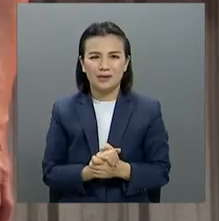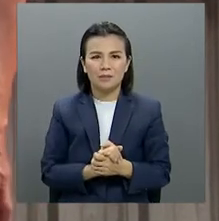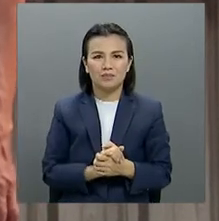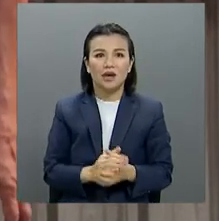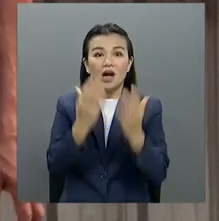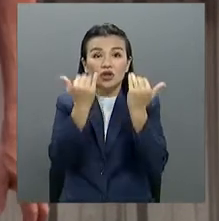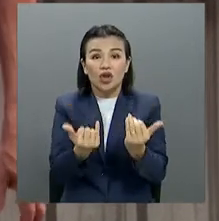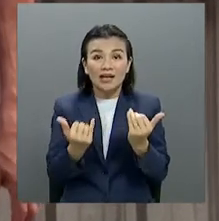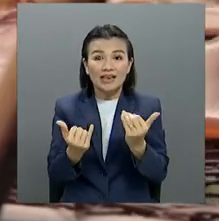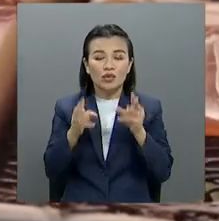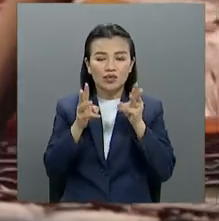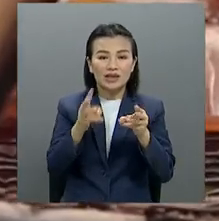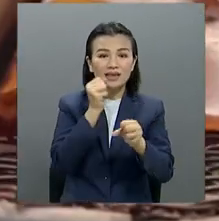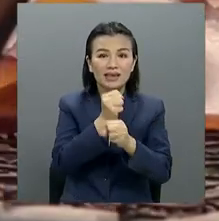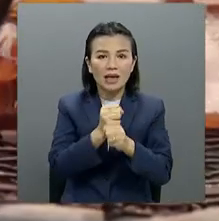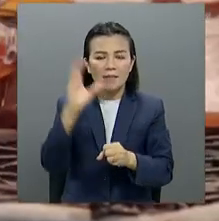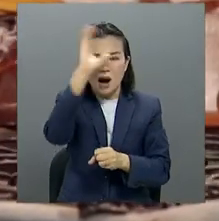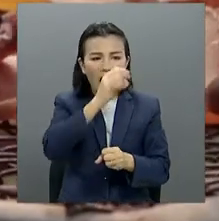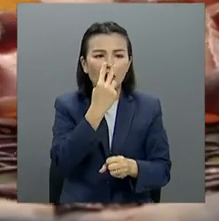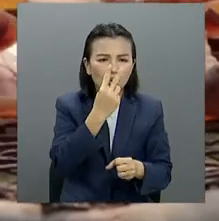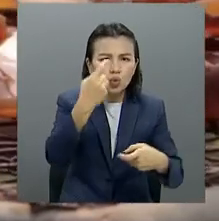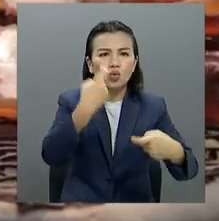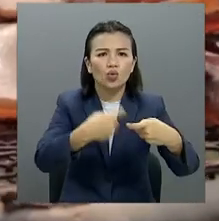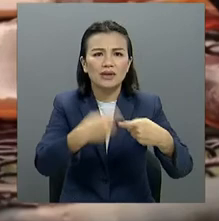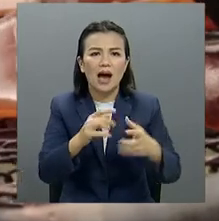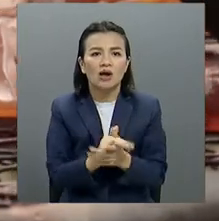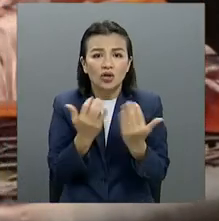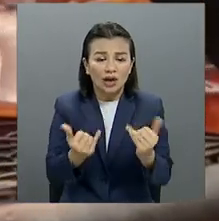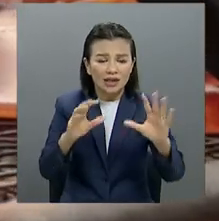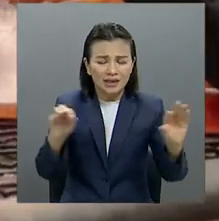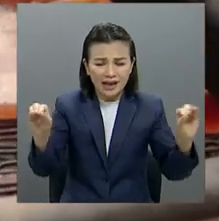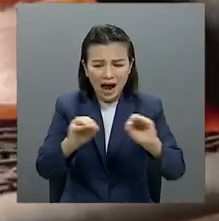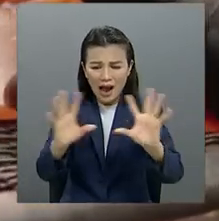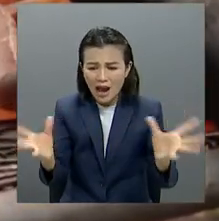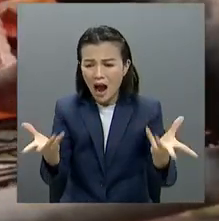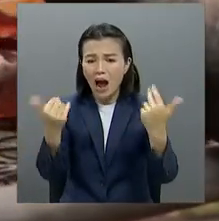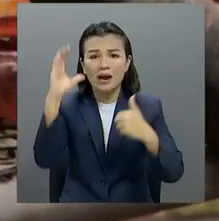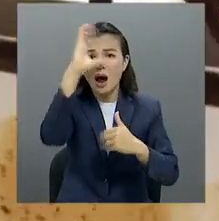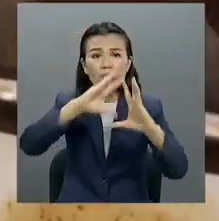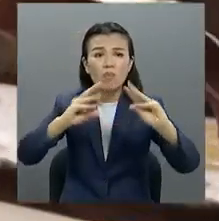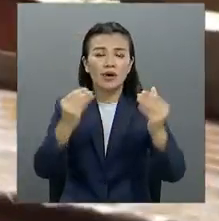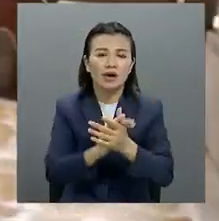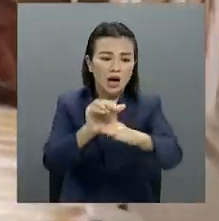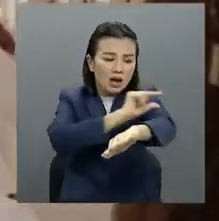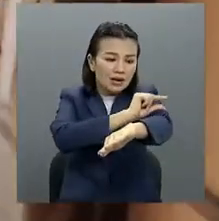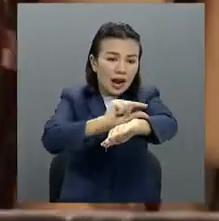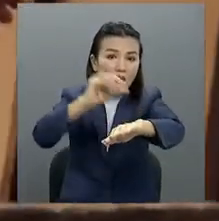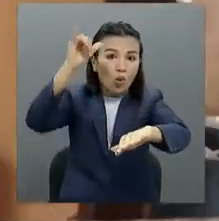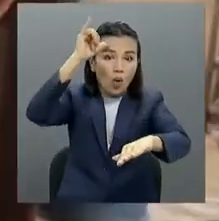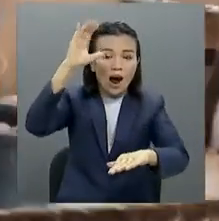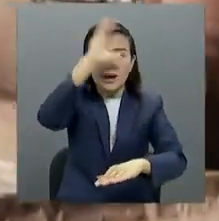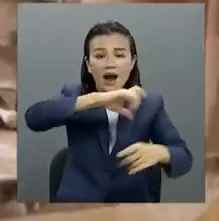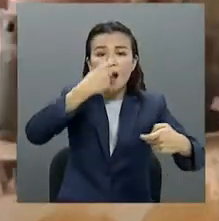ำหนังหาชมได้ยากมากและกำลังจะสูญหายไปเพราะหนังควายกลายเป็นวัตถุดิบที่หายากที่สำคัญ